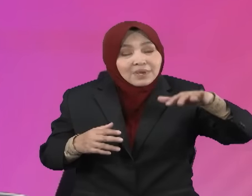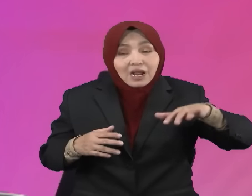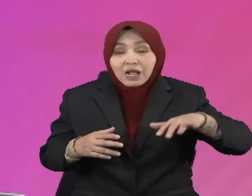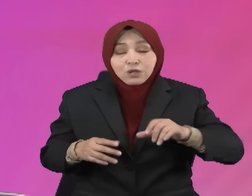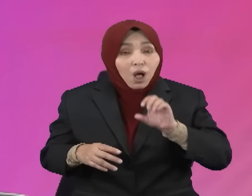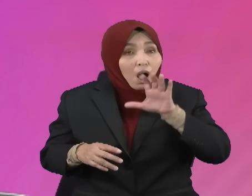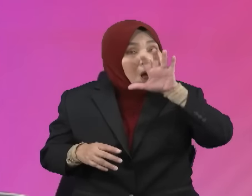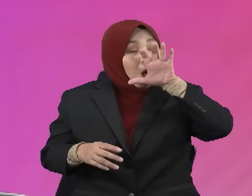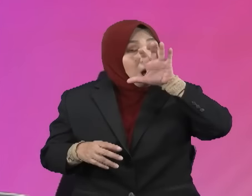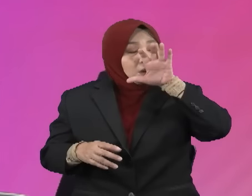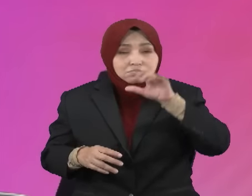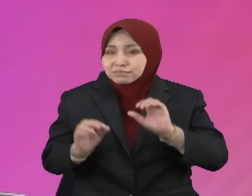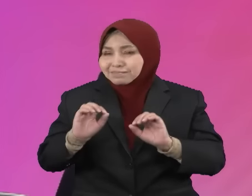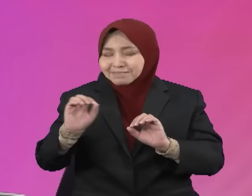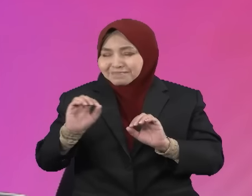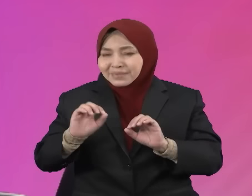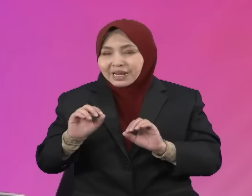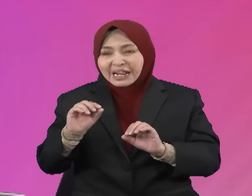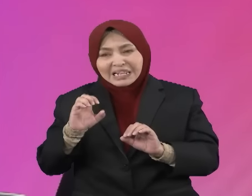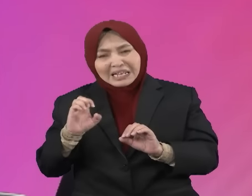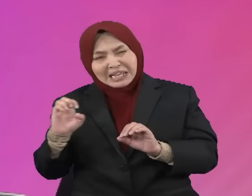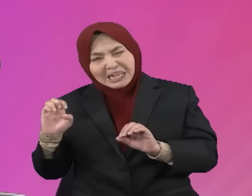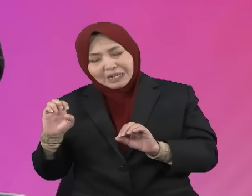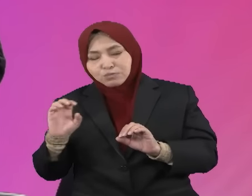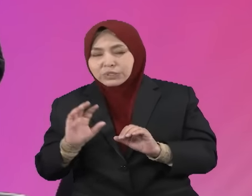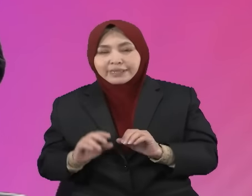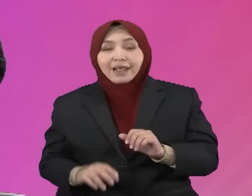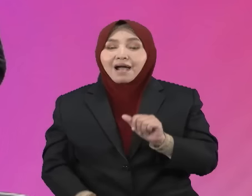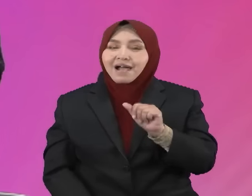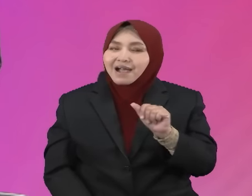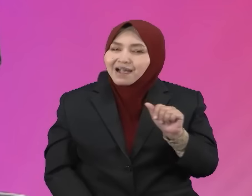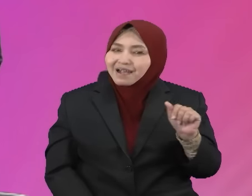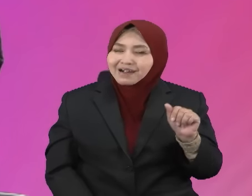mulut sangat a, tidak e, tapi a.